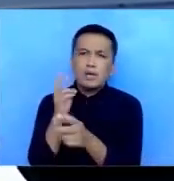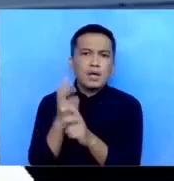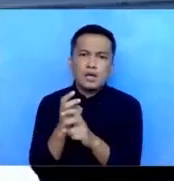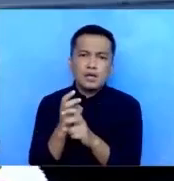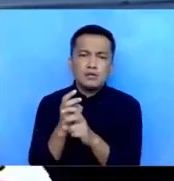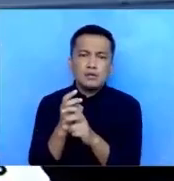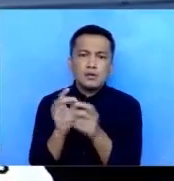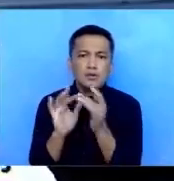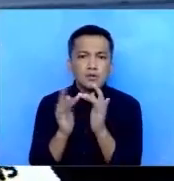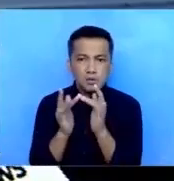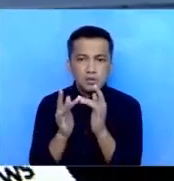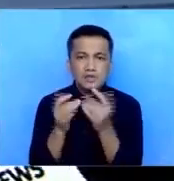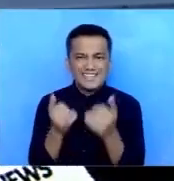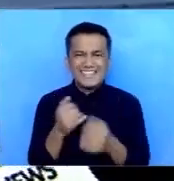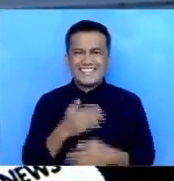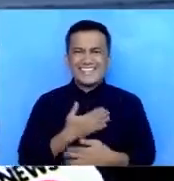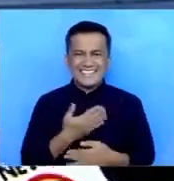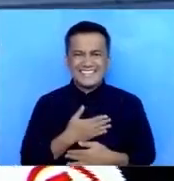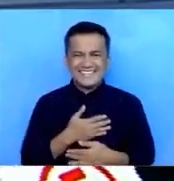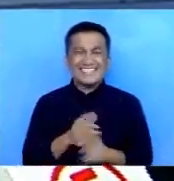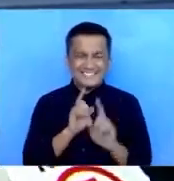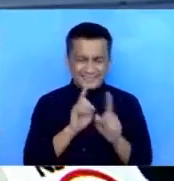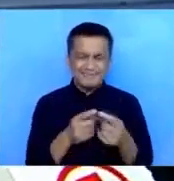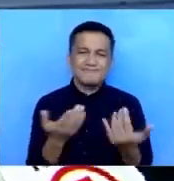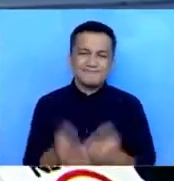Ngayon, masaya ka kasi nandito ka sa kanya.